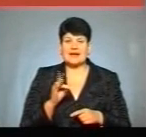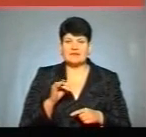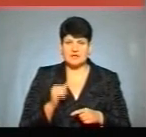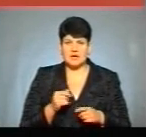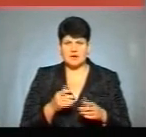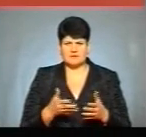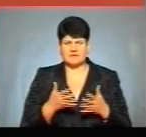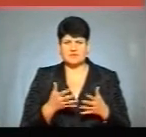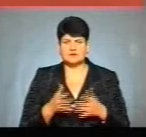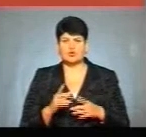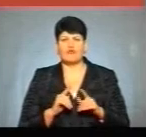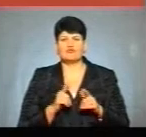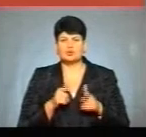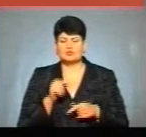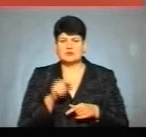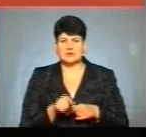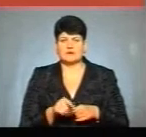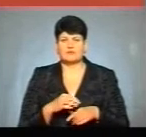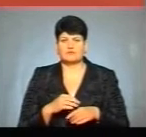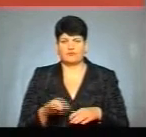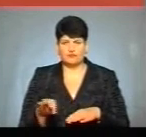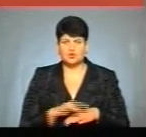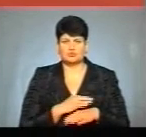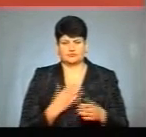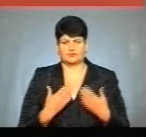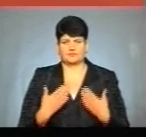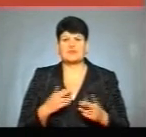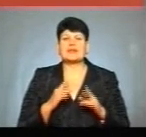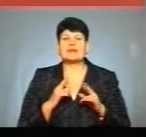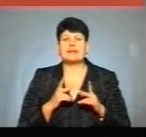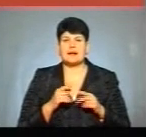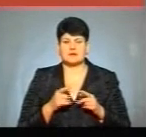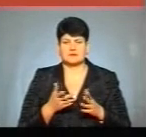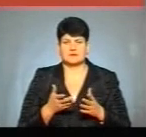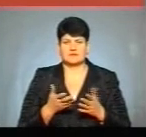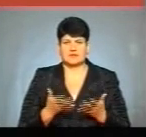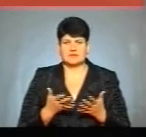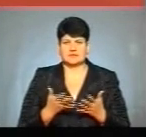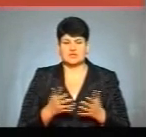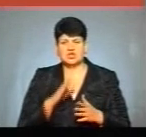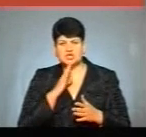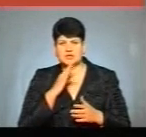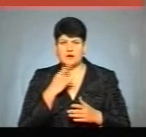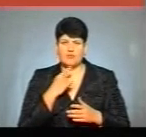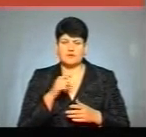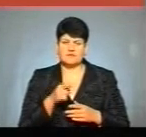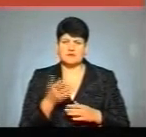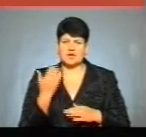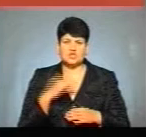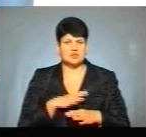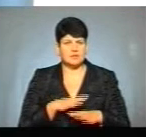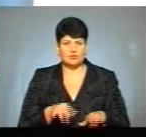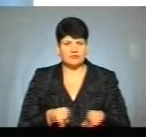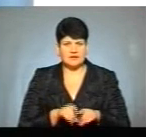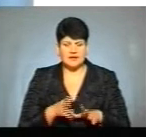до вступу з ним у шлюб чи навіть у стосунки? Як розпізнати, бо є що там, жінки кажуть, а він до шлюбу такий не був